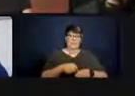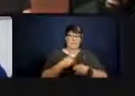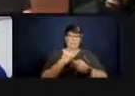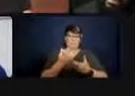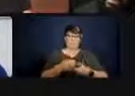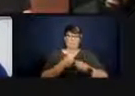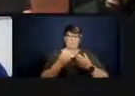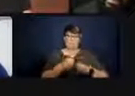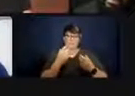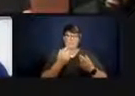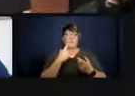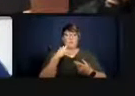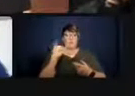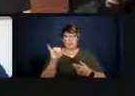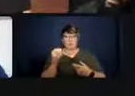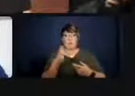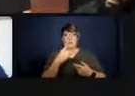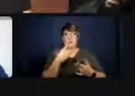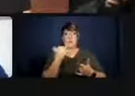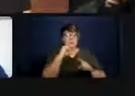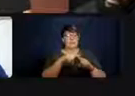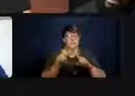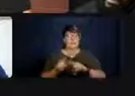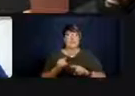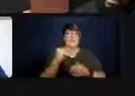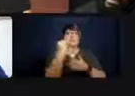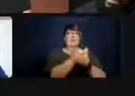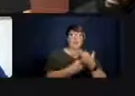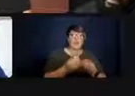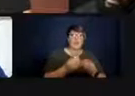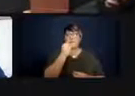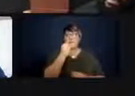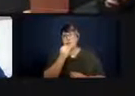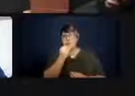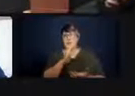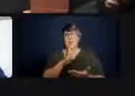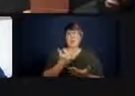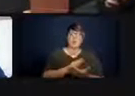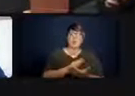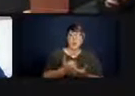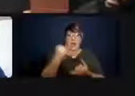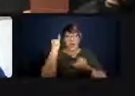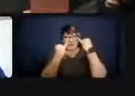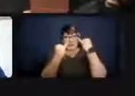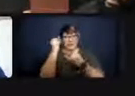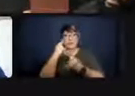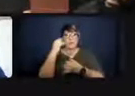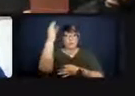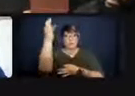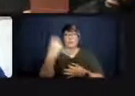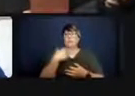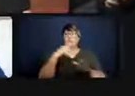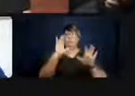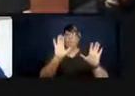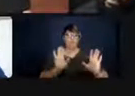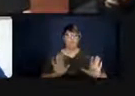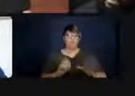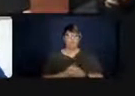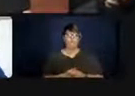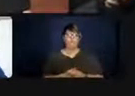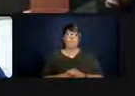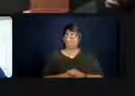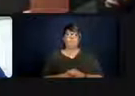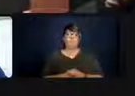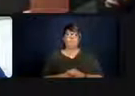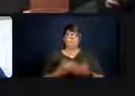14 سنة أو 12 سنة على سبيل المثال. طبعا هم لديهم العديد من المهارات، ومن المهم أن نقوم